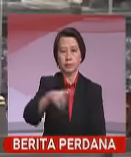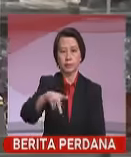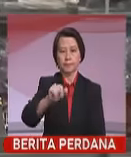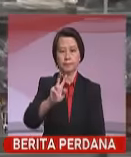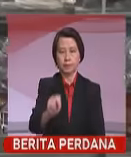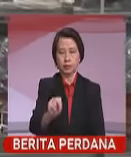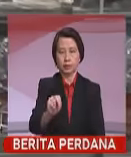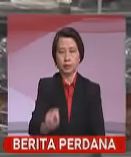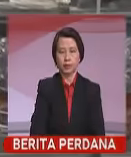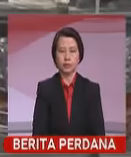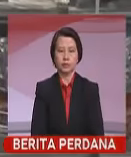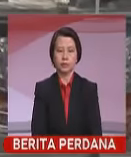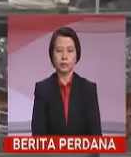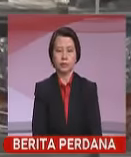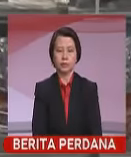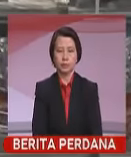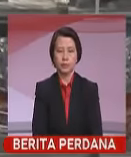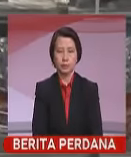Arifin.